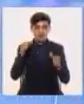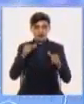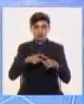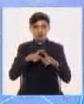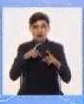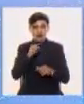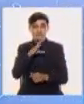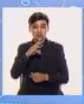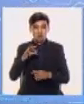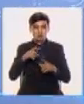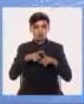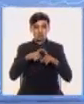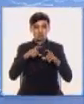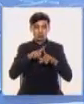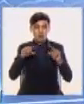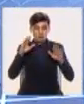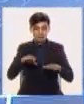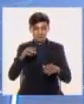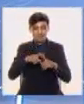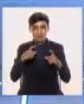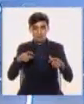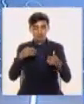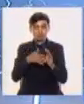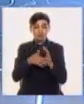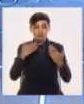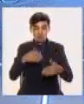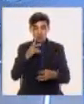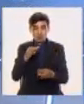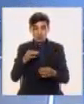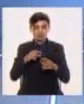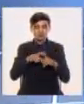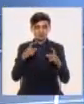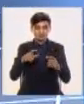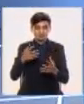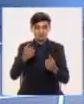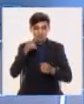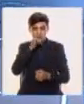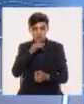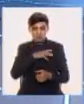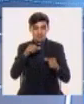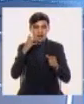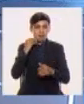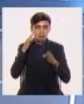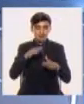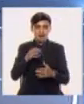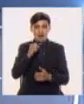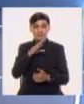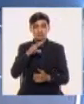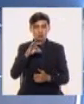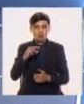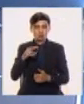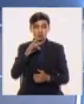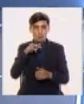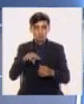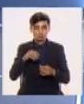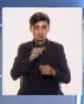сдали теоретические экзамены, но пройти практический тест не могут. В Алматы не работает автодром. И это длится уже месяц. Сегодня